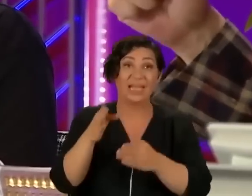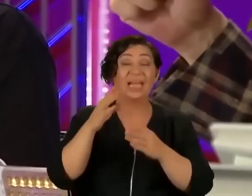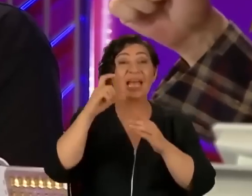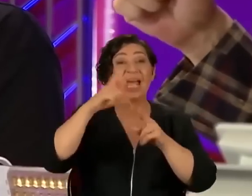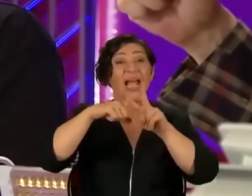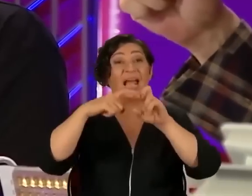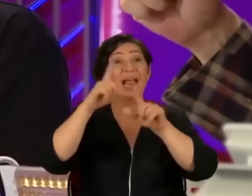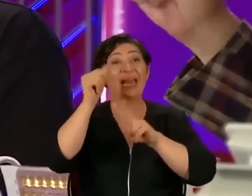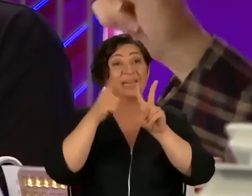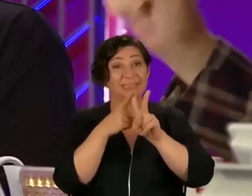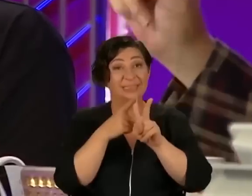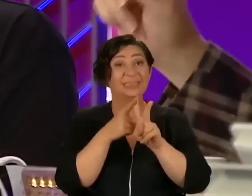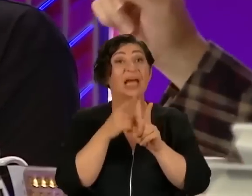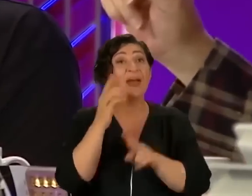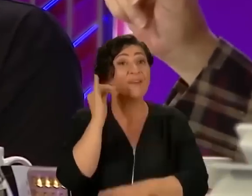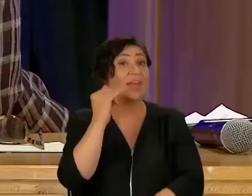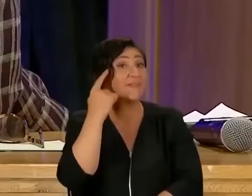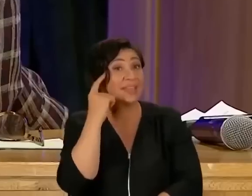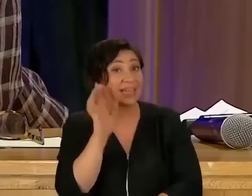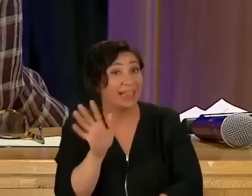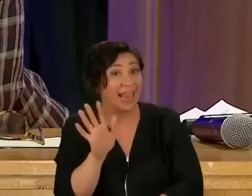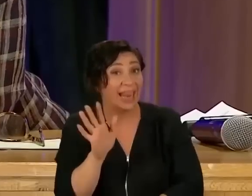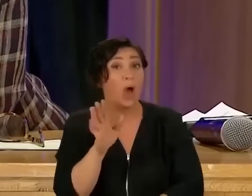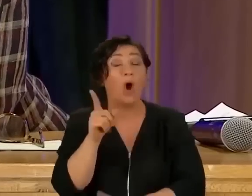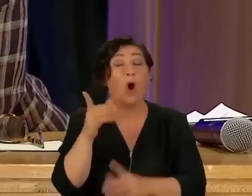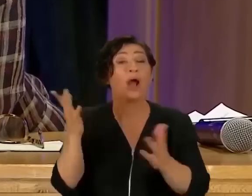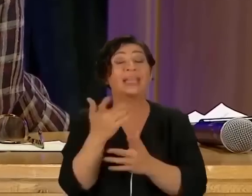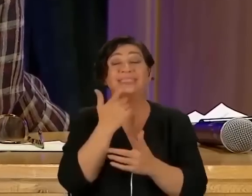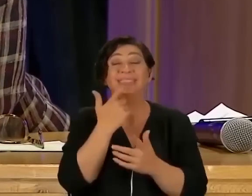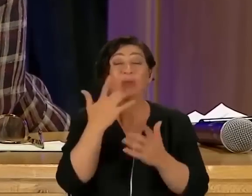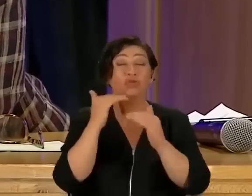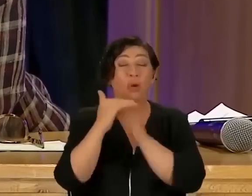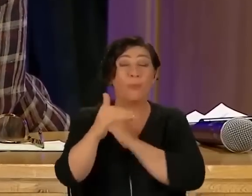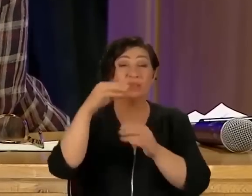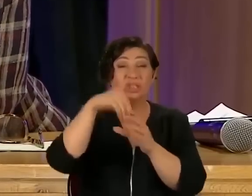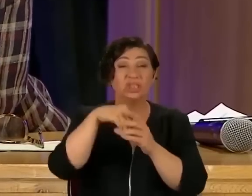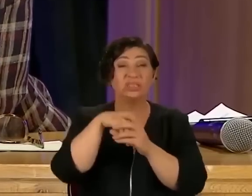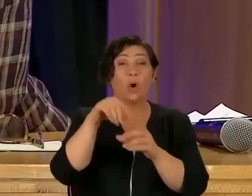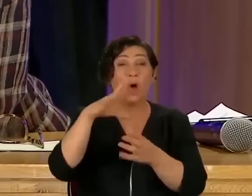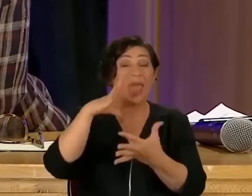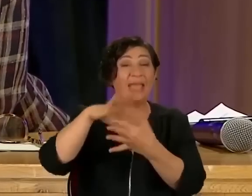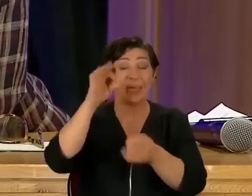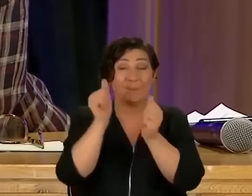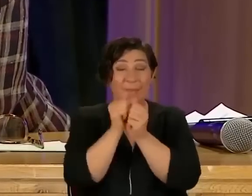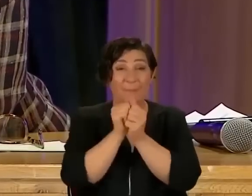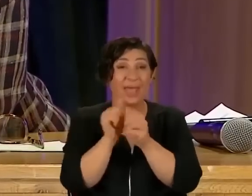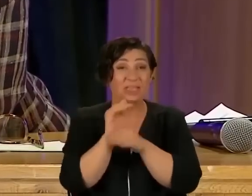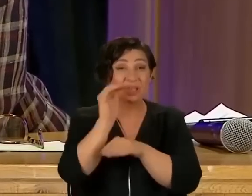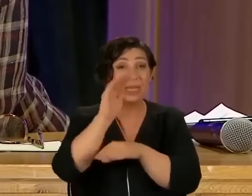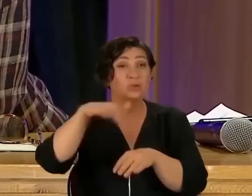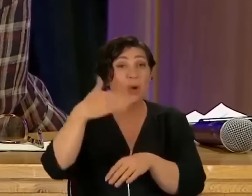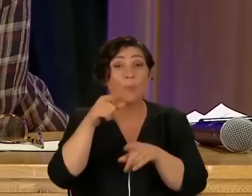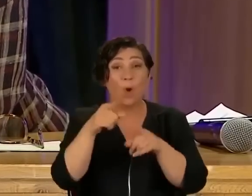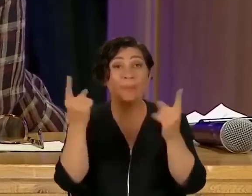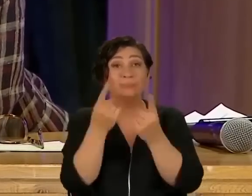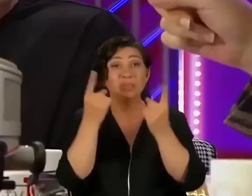Carlin videoları yani. Aslında fena fikir değil. O kadar sene o toplumun içinde o insanlarla beraber yaşadıktan